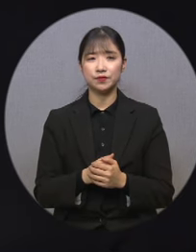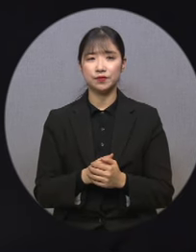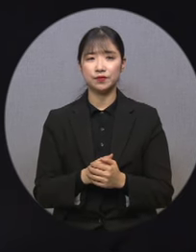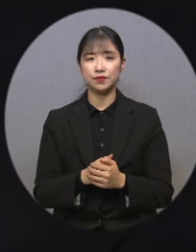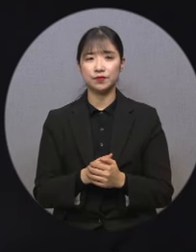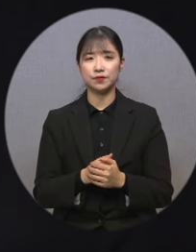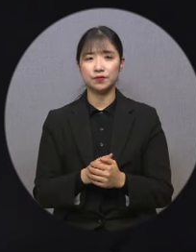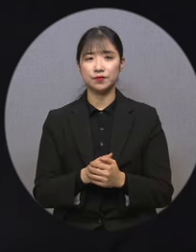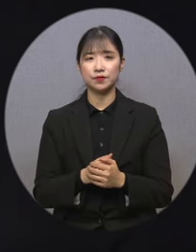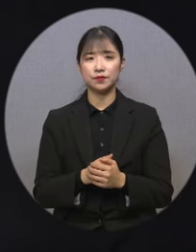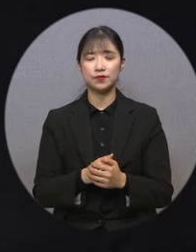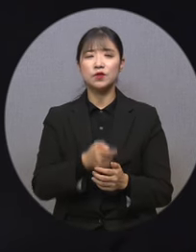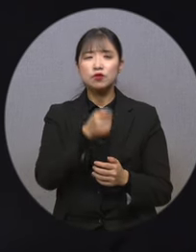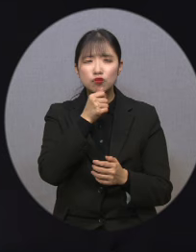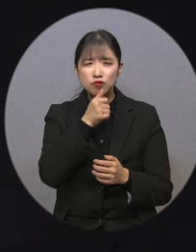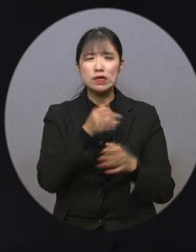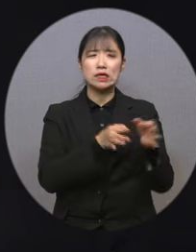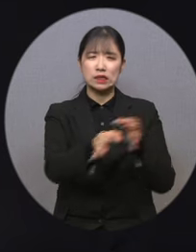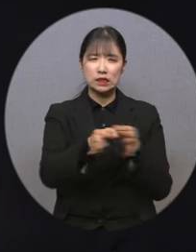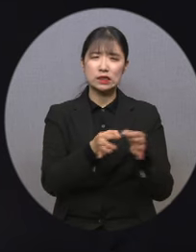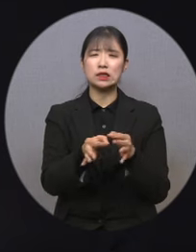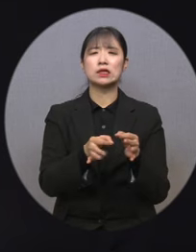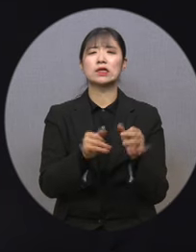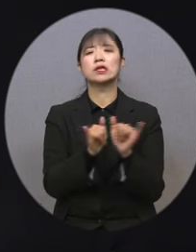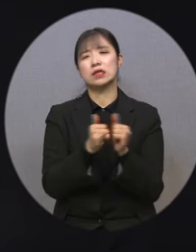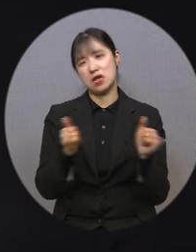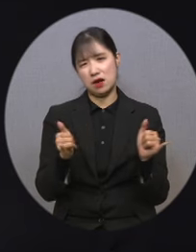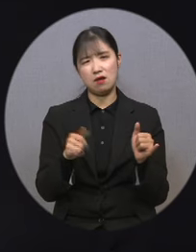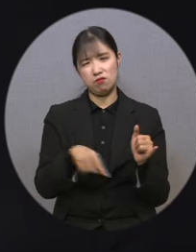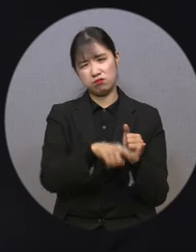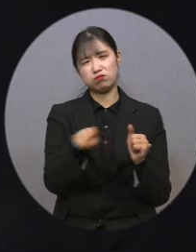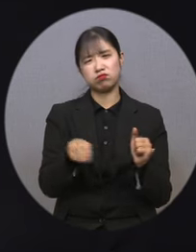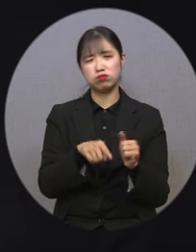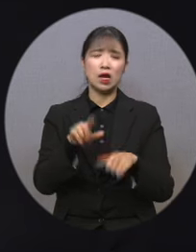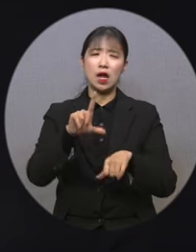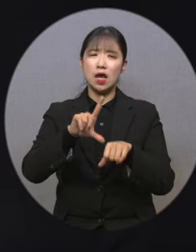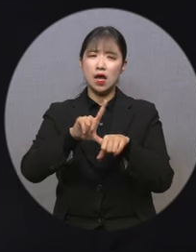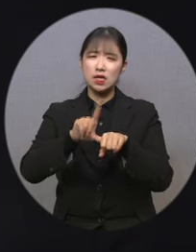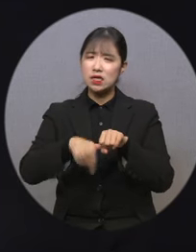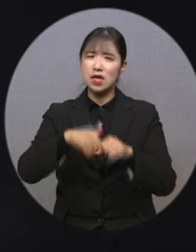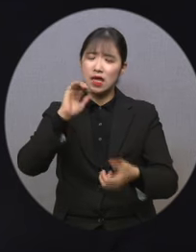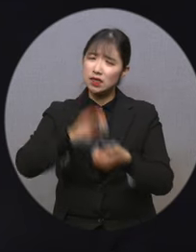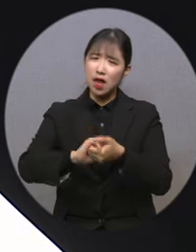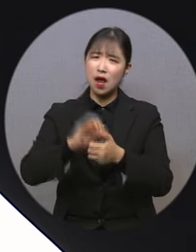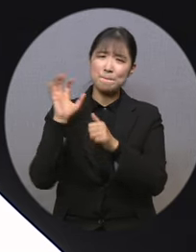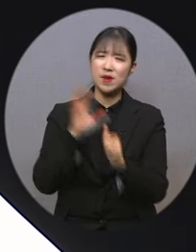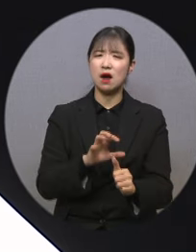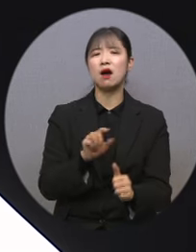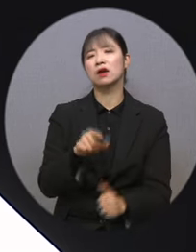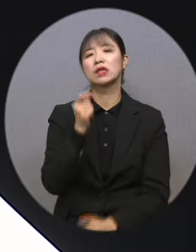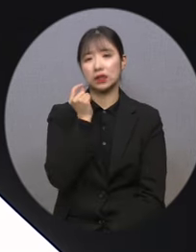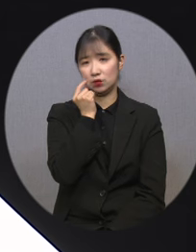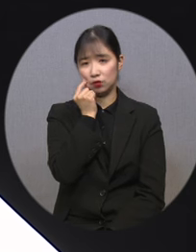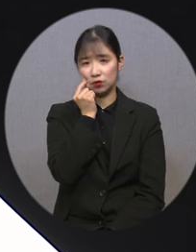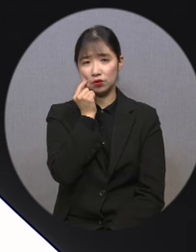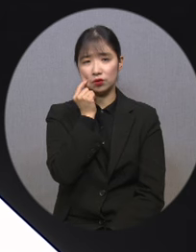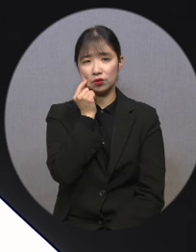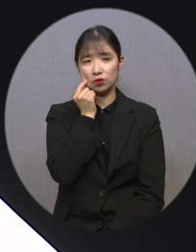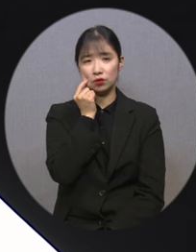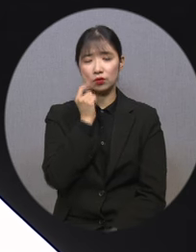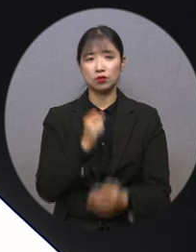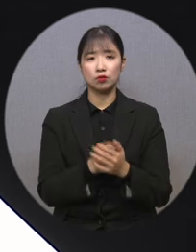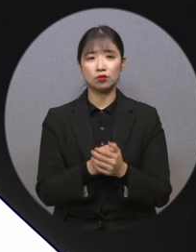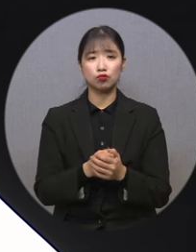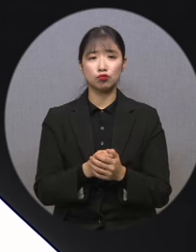이런 중소상공인들이나 소상공인들의 그 업소에 시간 제한은 없어야 됩니다. 전부 다